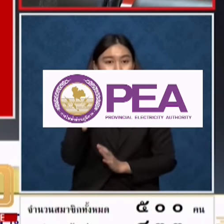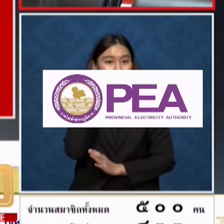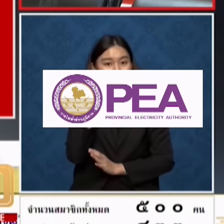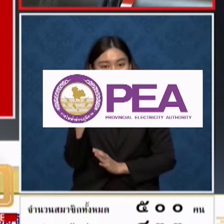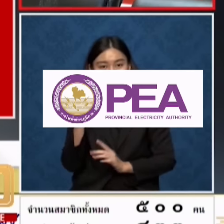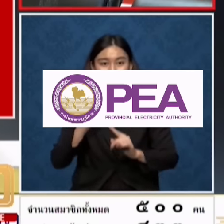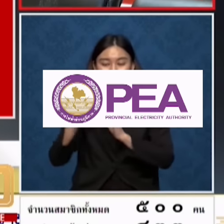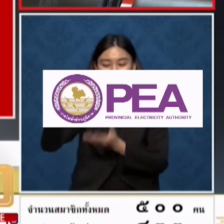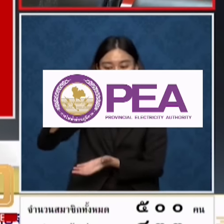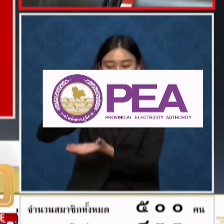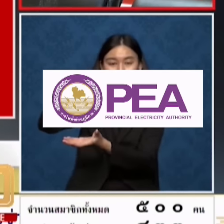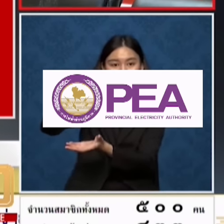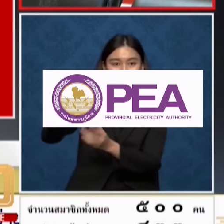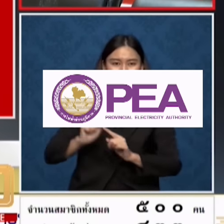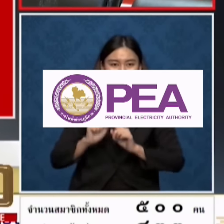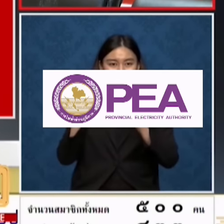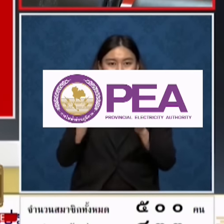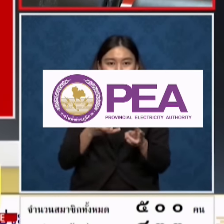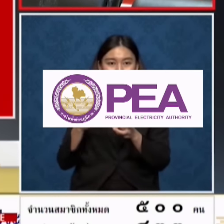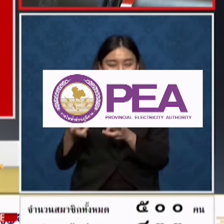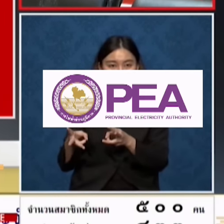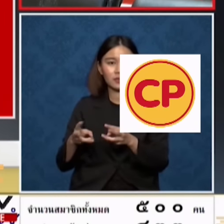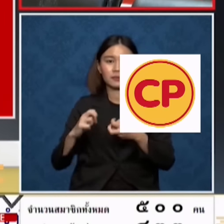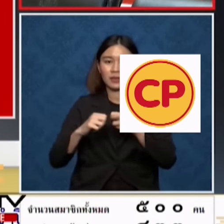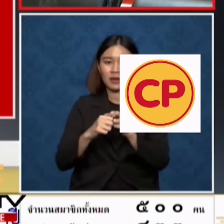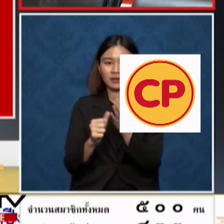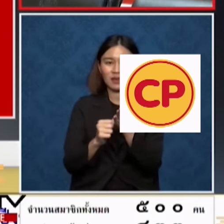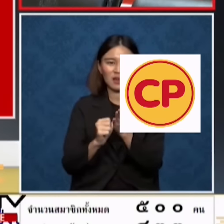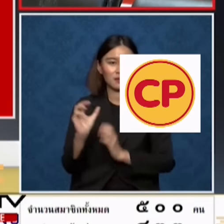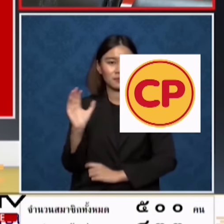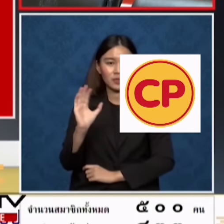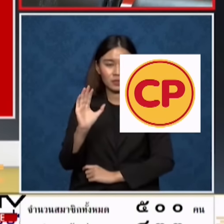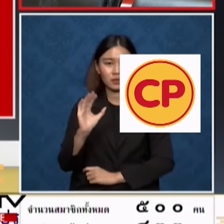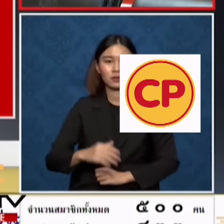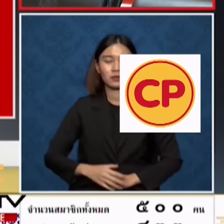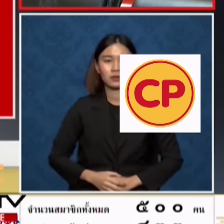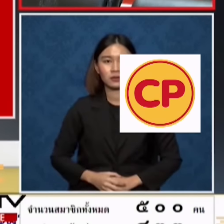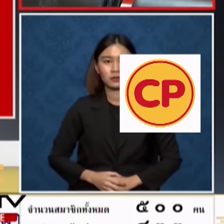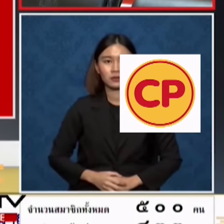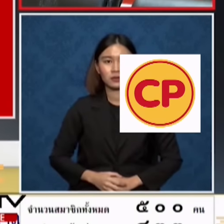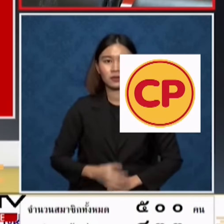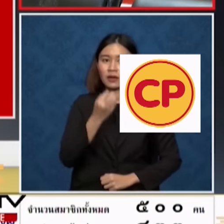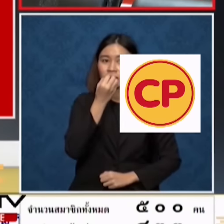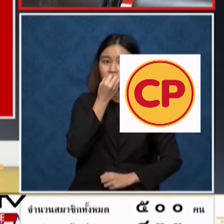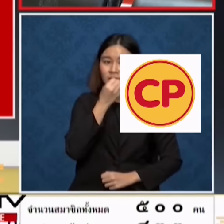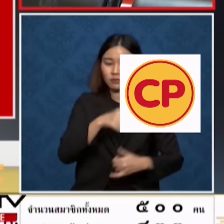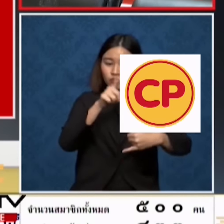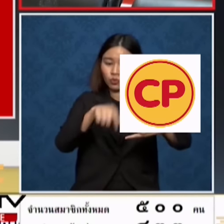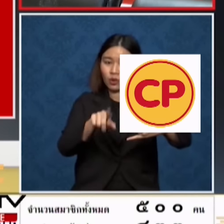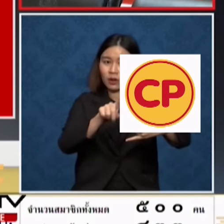ดแต่ว่านี่มันไม่ใช่วิธีการแก้ปัญหาเรากินเงินหัวละ